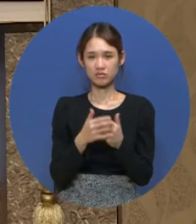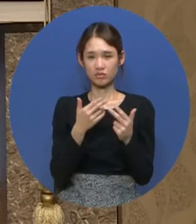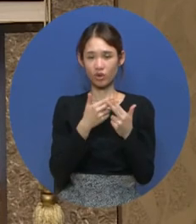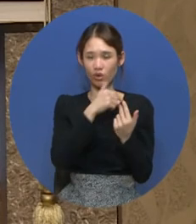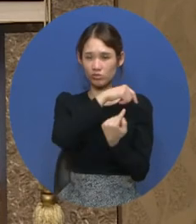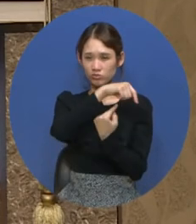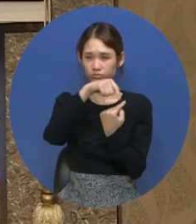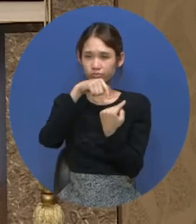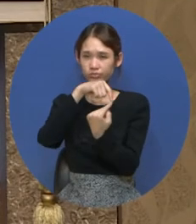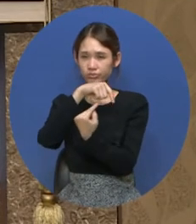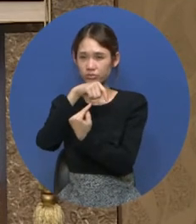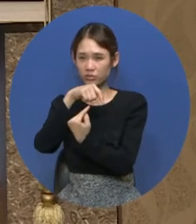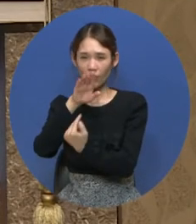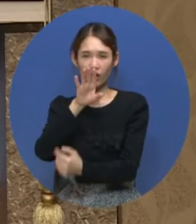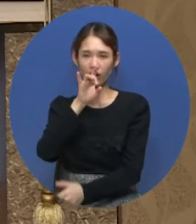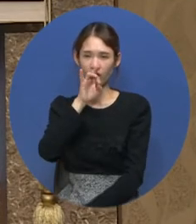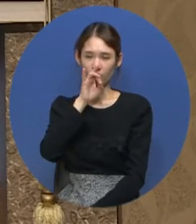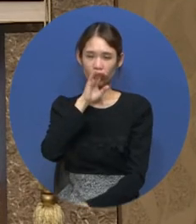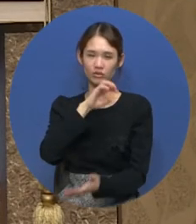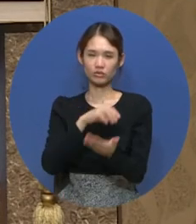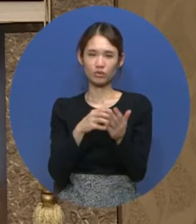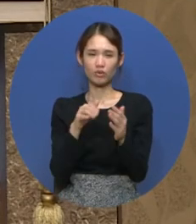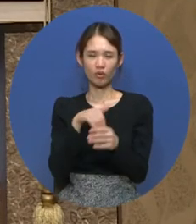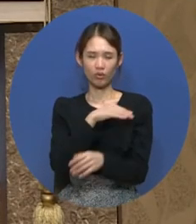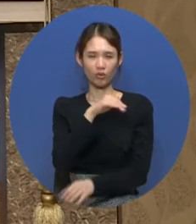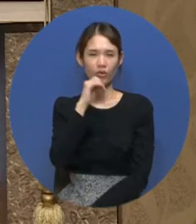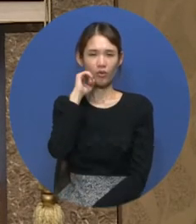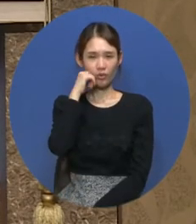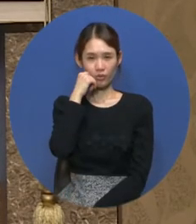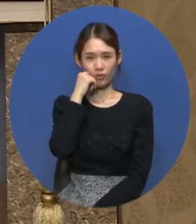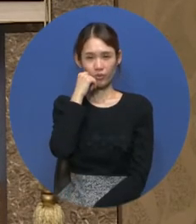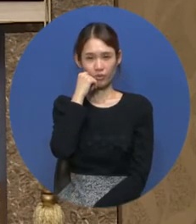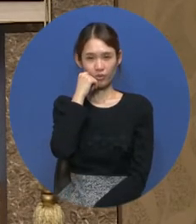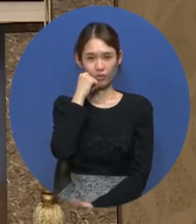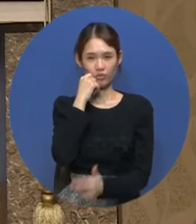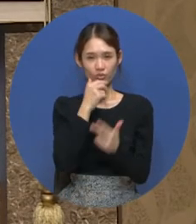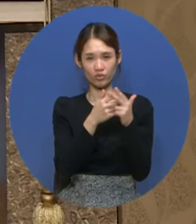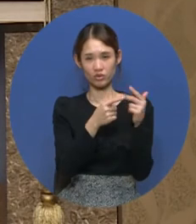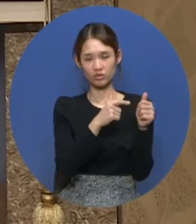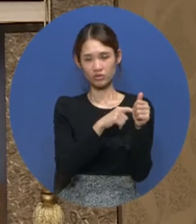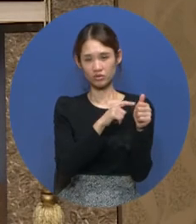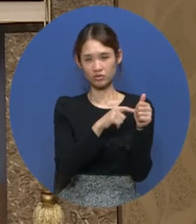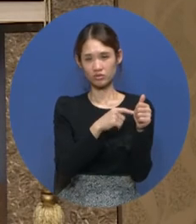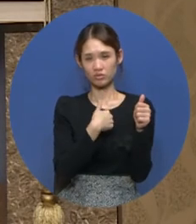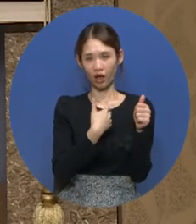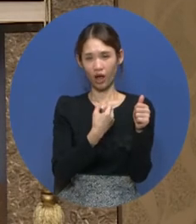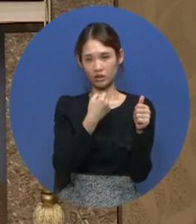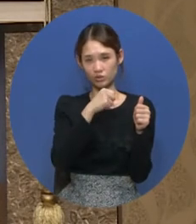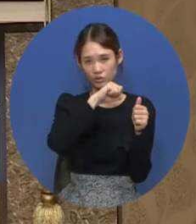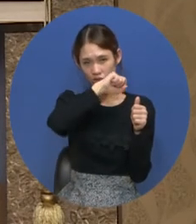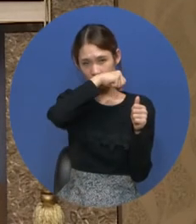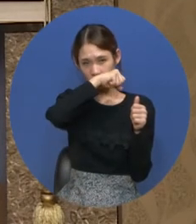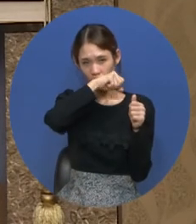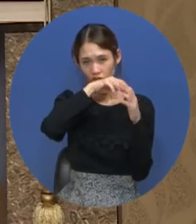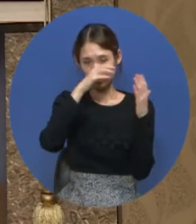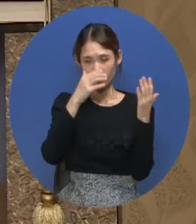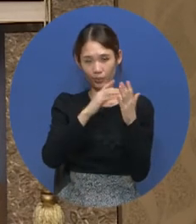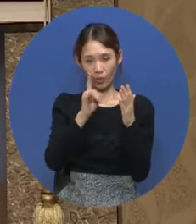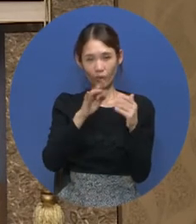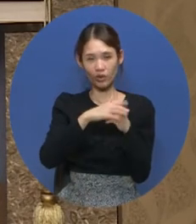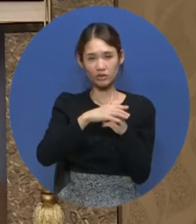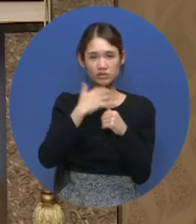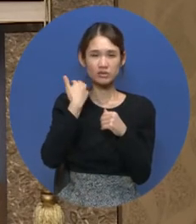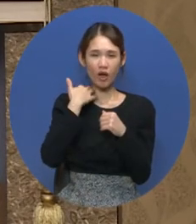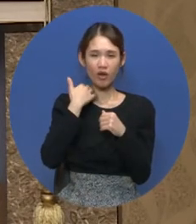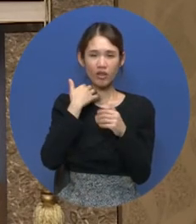운영이 안 될 정도로 어려운 가운데 있었는데 으 그 회장님이 자기가 갖고 있는 전세자금 이 4000만원 밖에